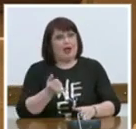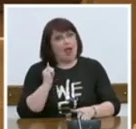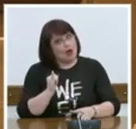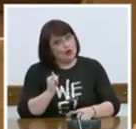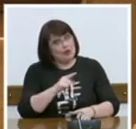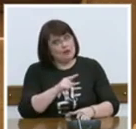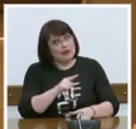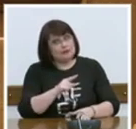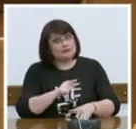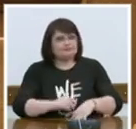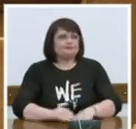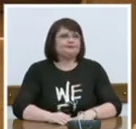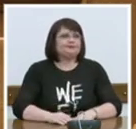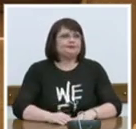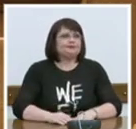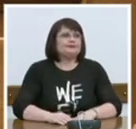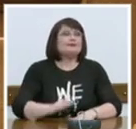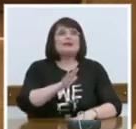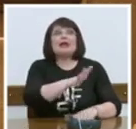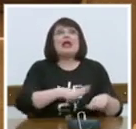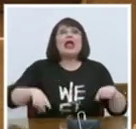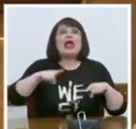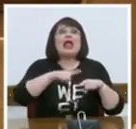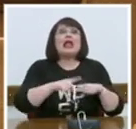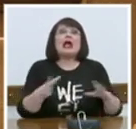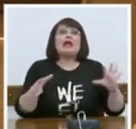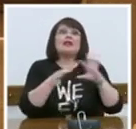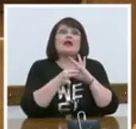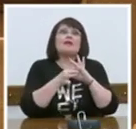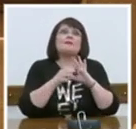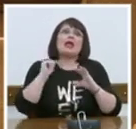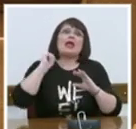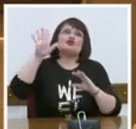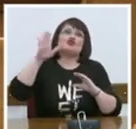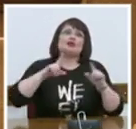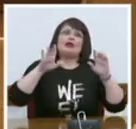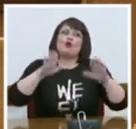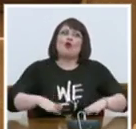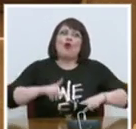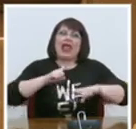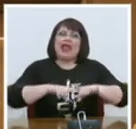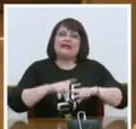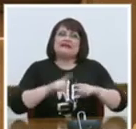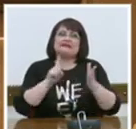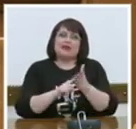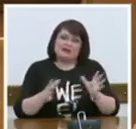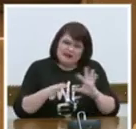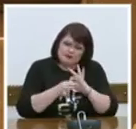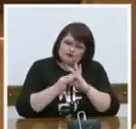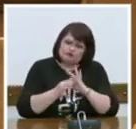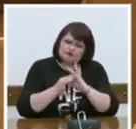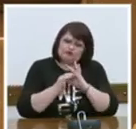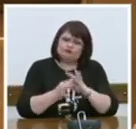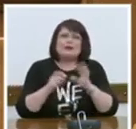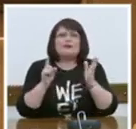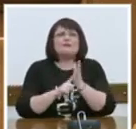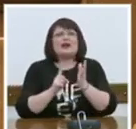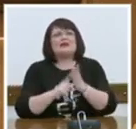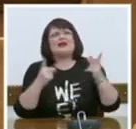της μητέρας Ελλάδας με την απανταχού ομογένεια πρέπει να γίνουν και πάλι ισχυροί. Πρέπει να σταματήσει το